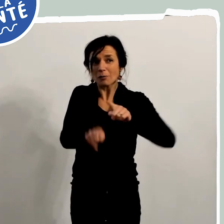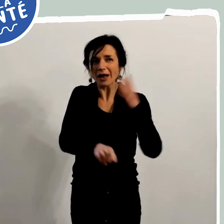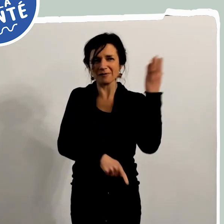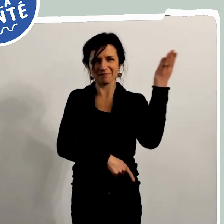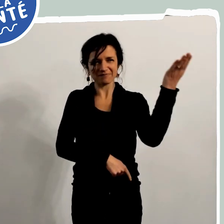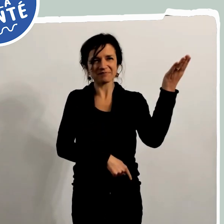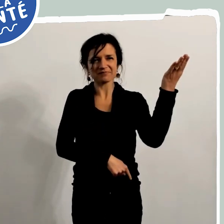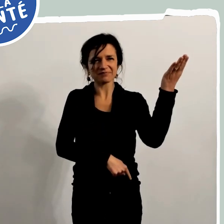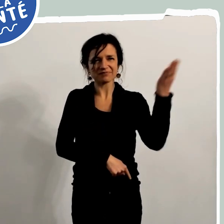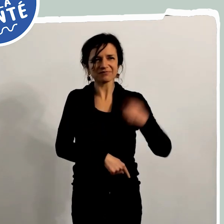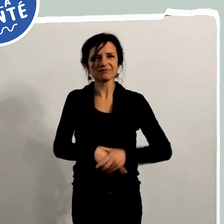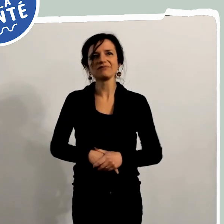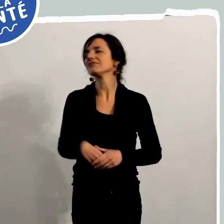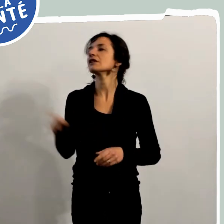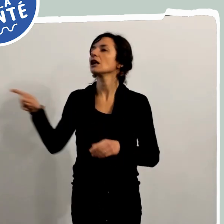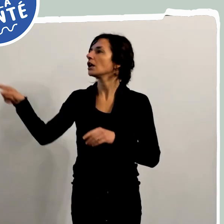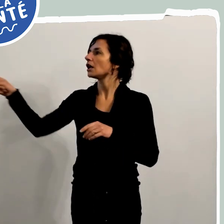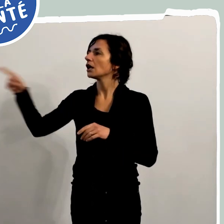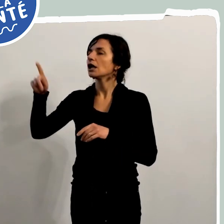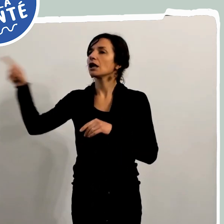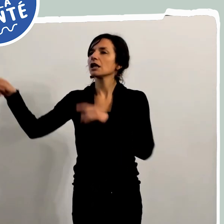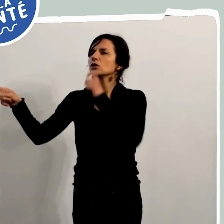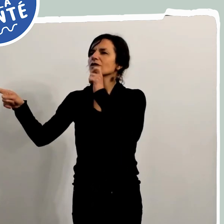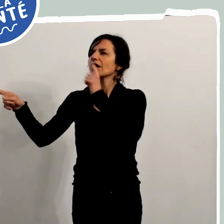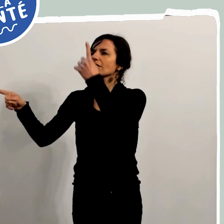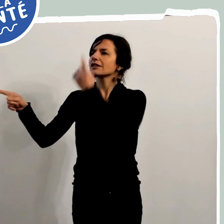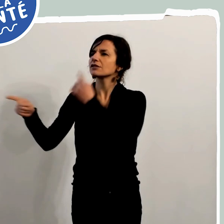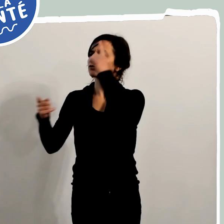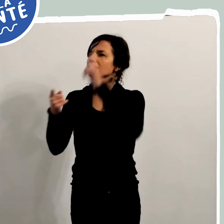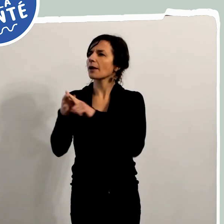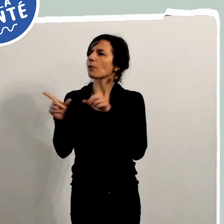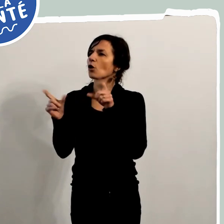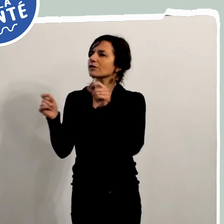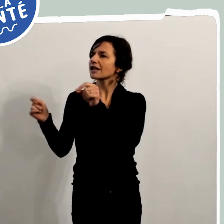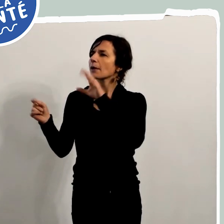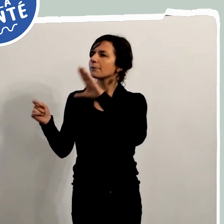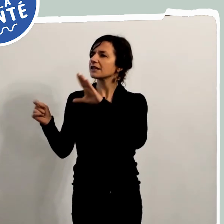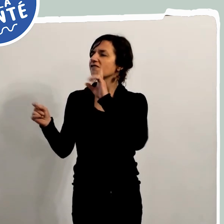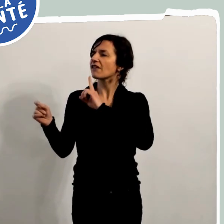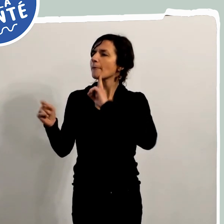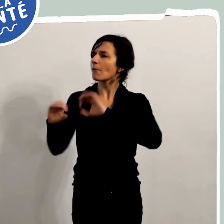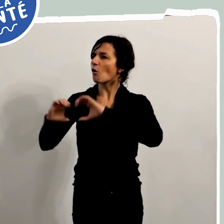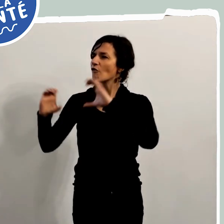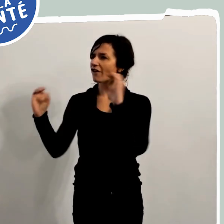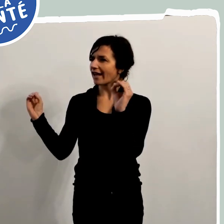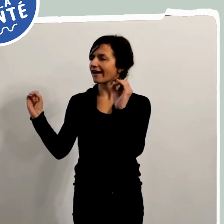Puis pour répondre à votre première question sur les cancers des ovaires, alors